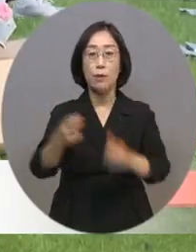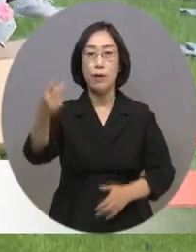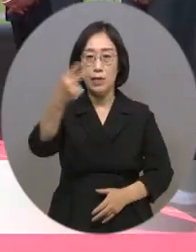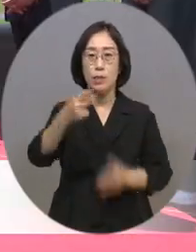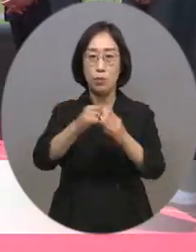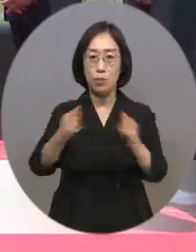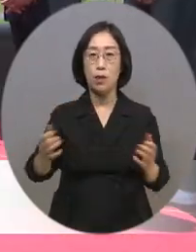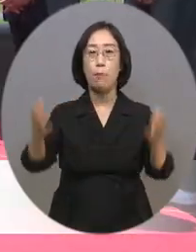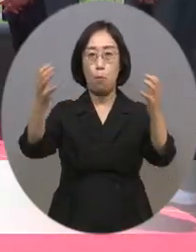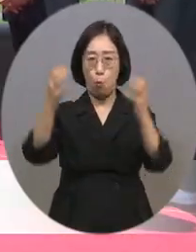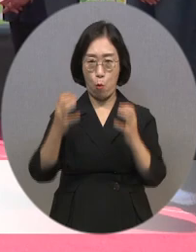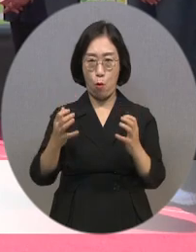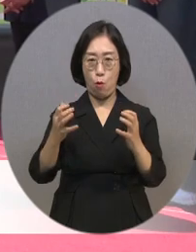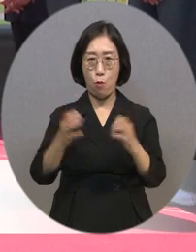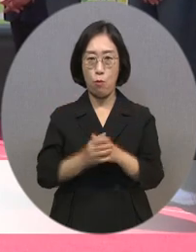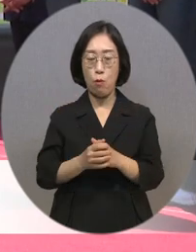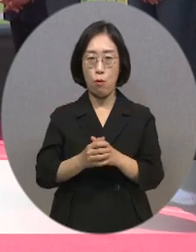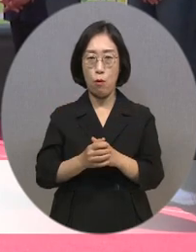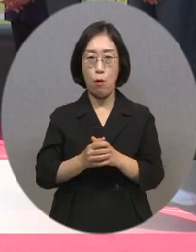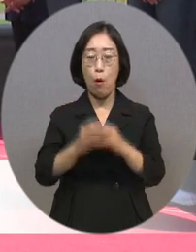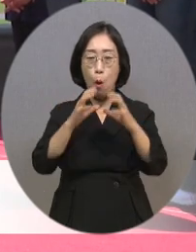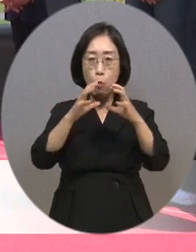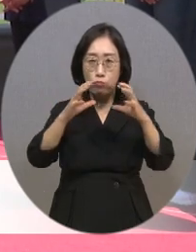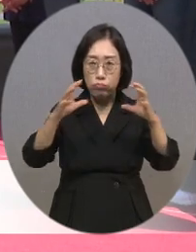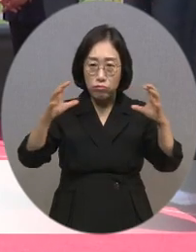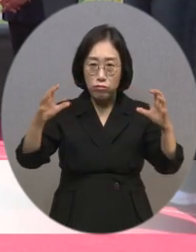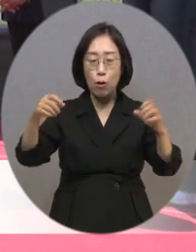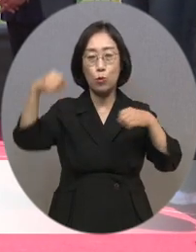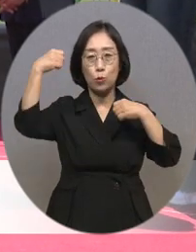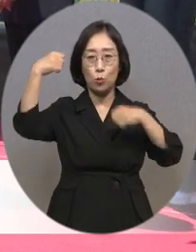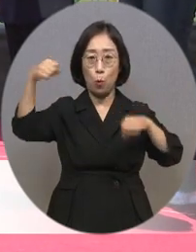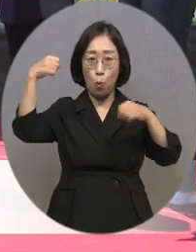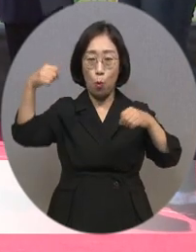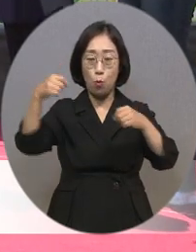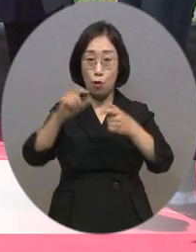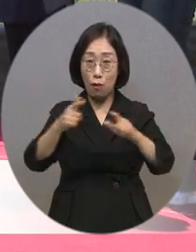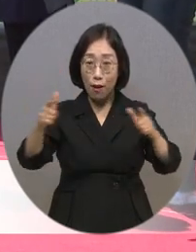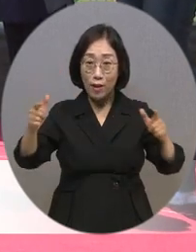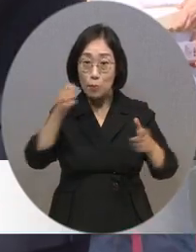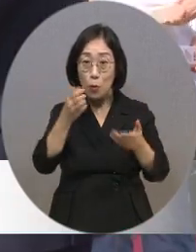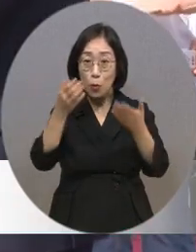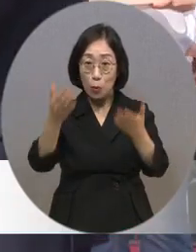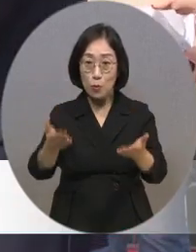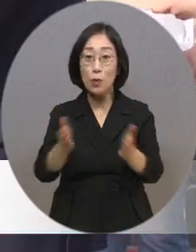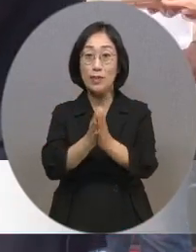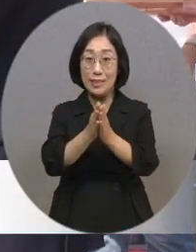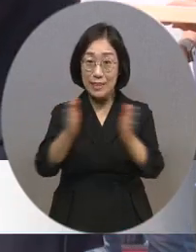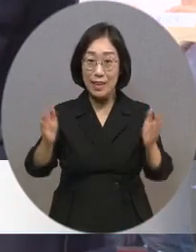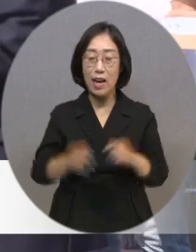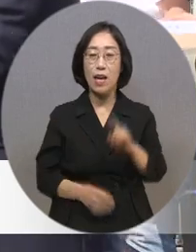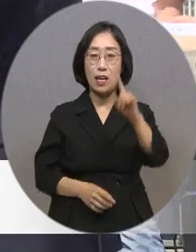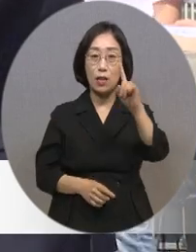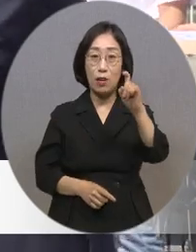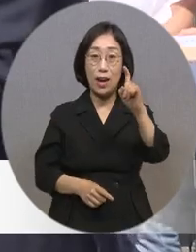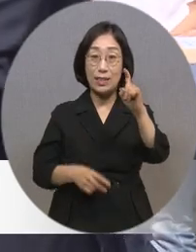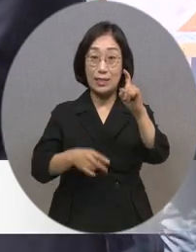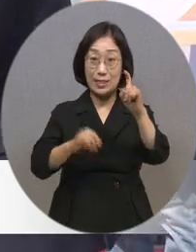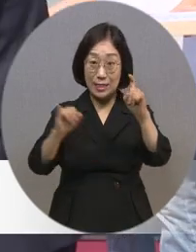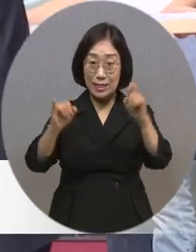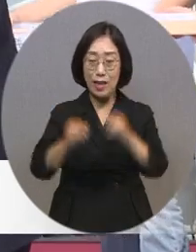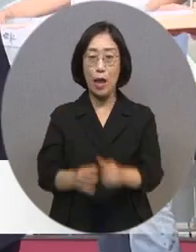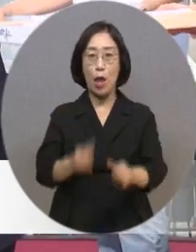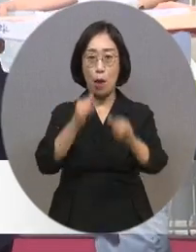함께했습니다. 매직벌룬쇼와 어린이집 축하 공연으로 식전 행사를 시작했고 11시에 유공자